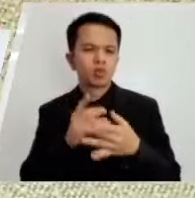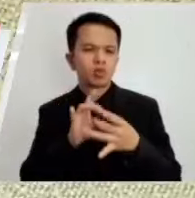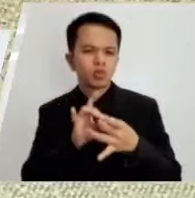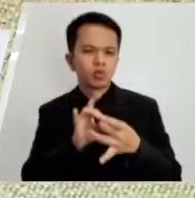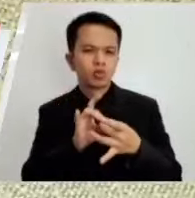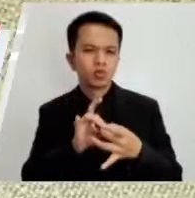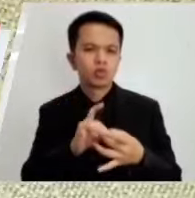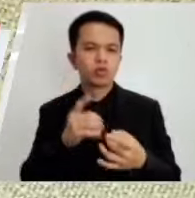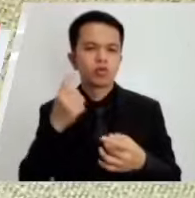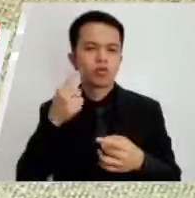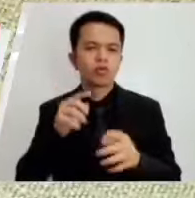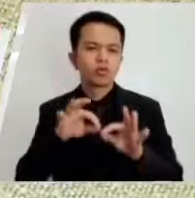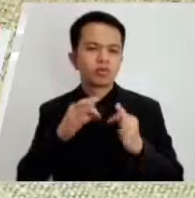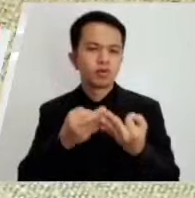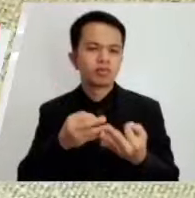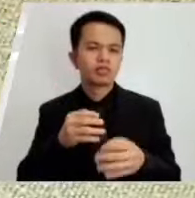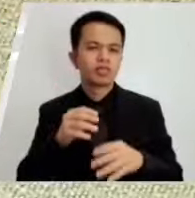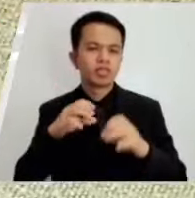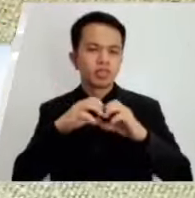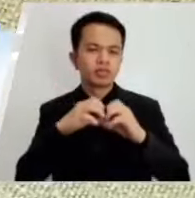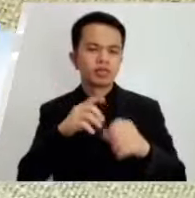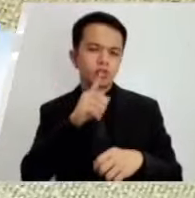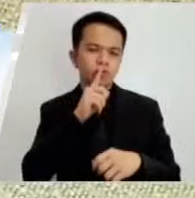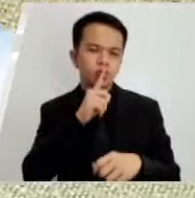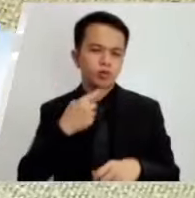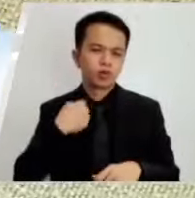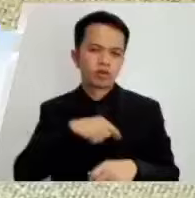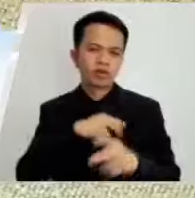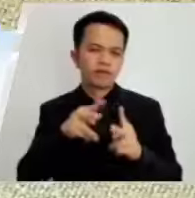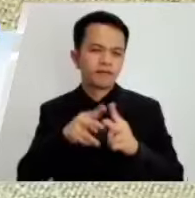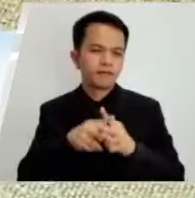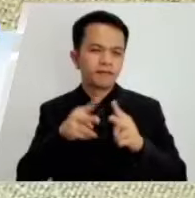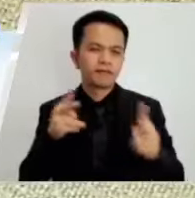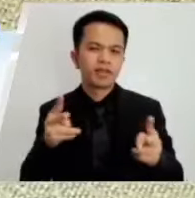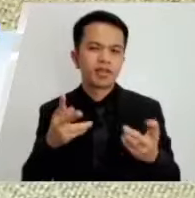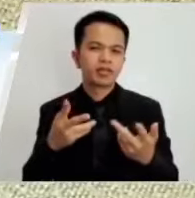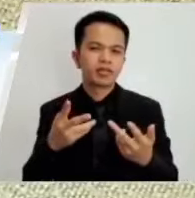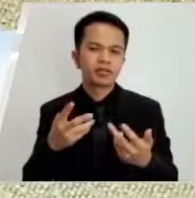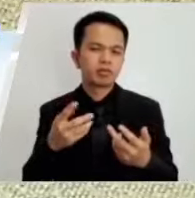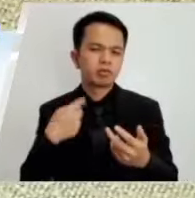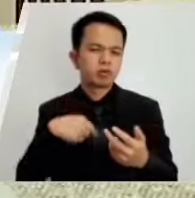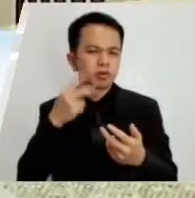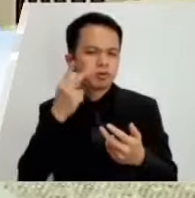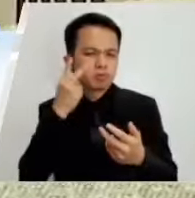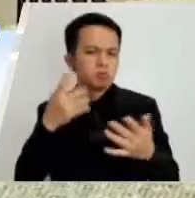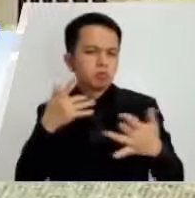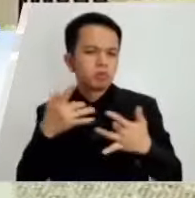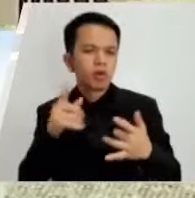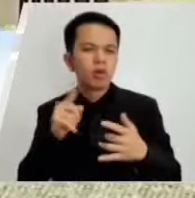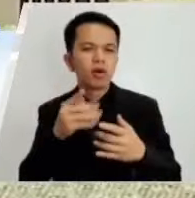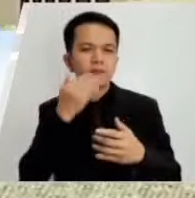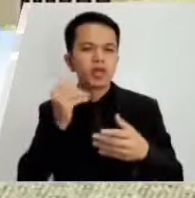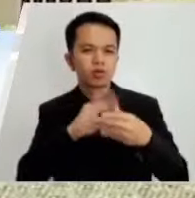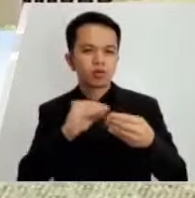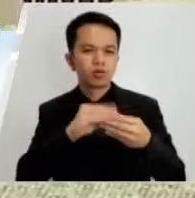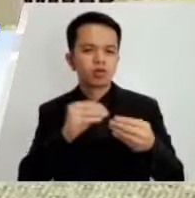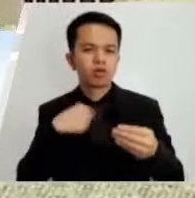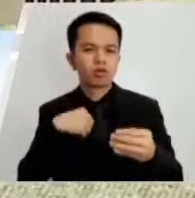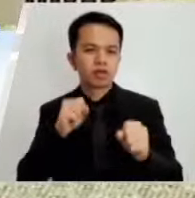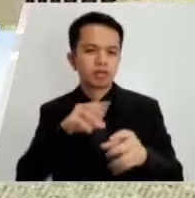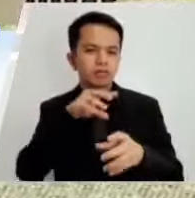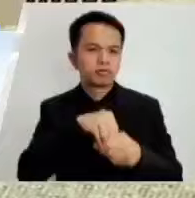sa GMA, and we're very, very, parang picky kami kung ano ba ang pwedeng storyline. I have a few